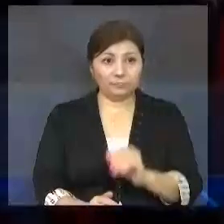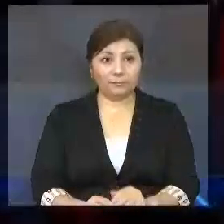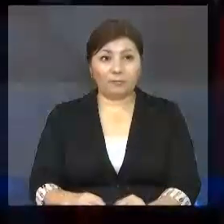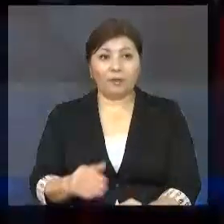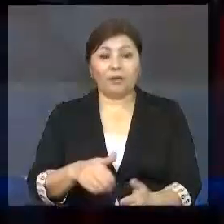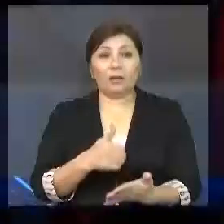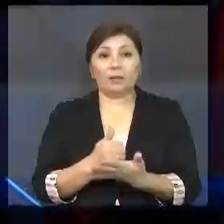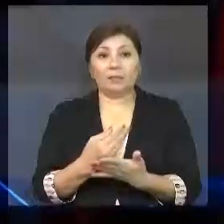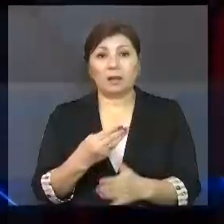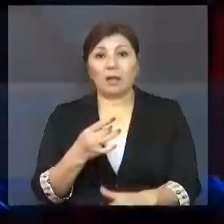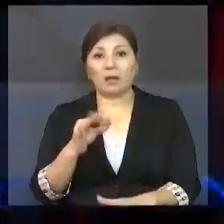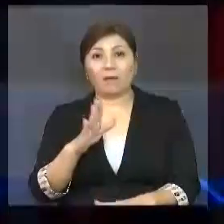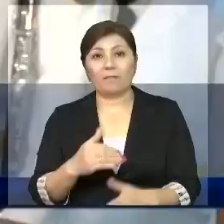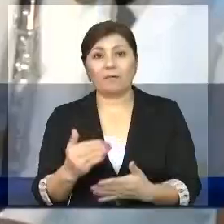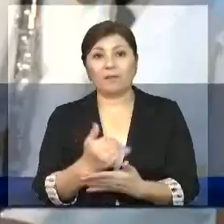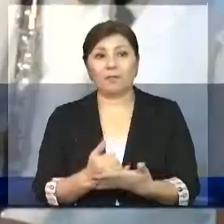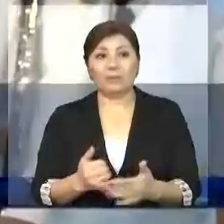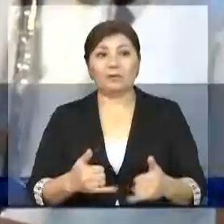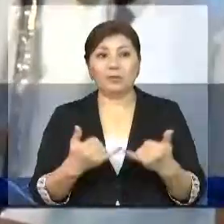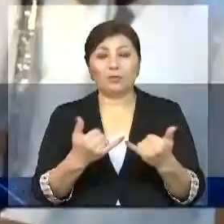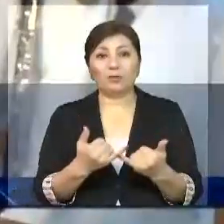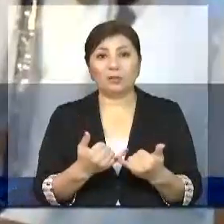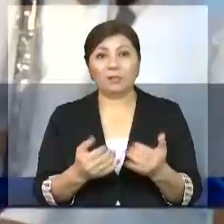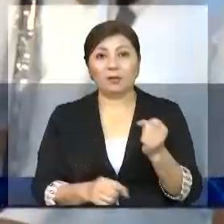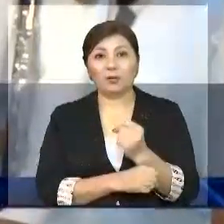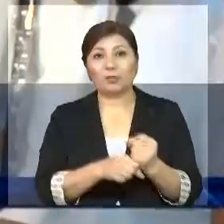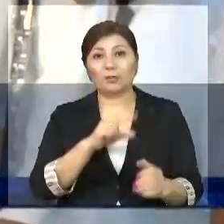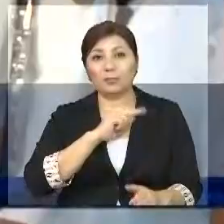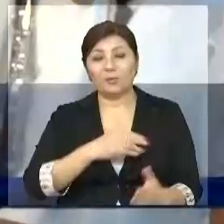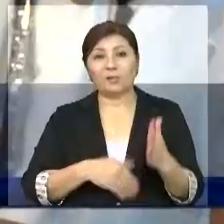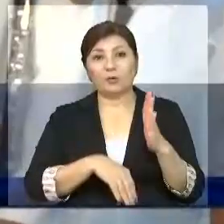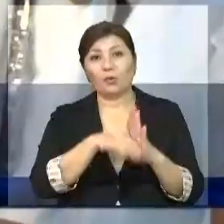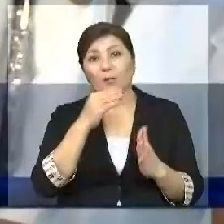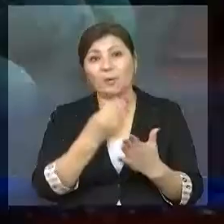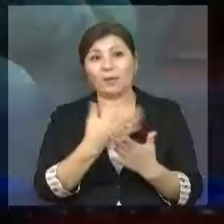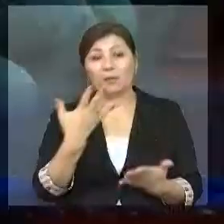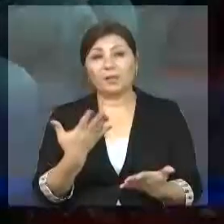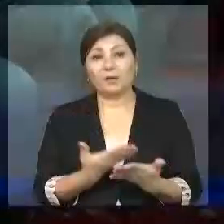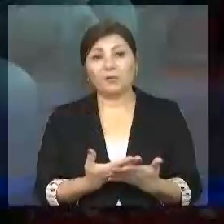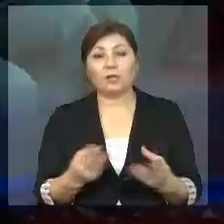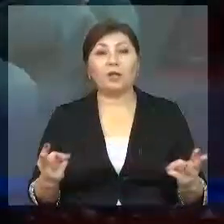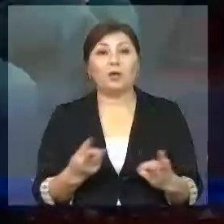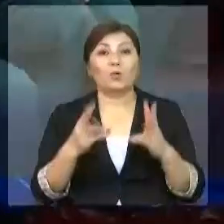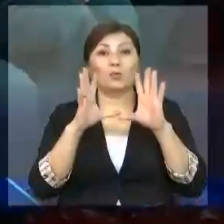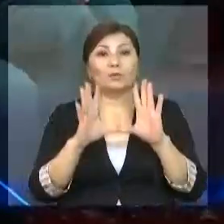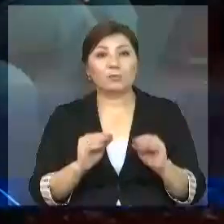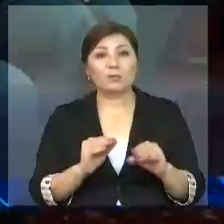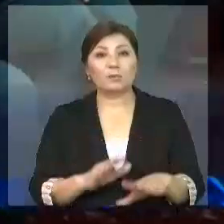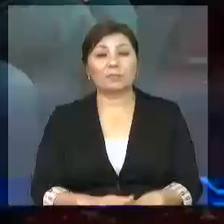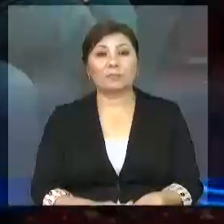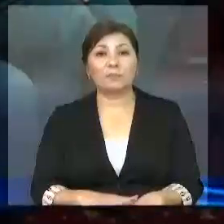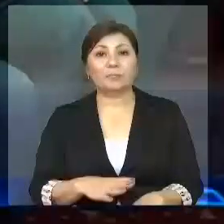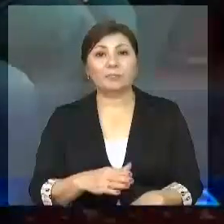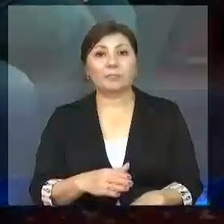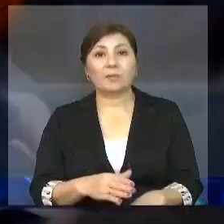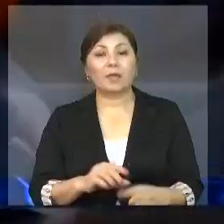Аймақ басшысы Асқар Шахаров жиналғандарды құттықтап, құтқарушылардың еңбегін жоғары бағалады. Олар тұтанған өртті дер кезінде сөндіріп,